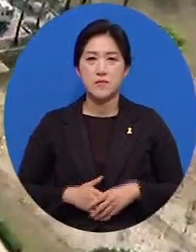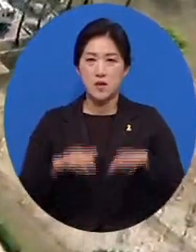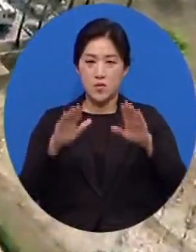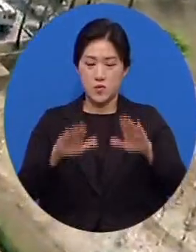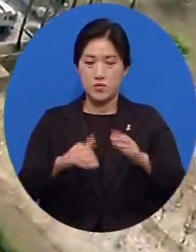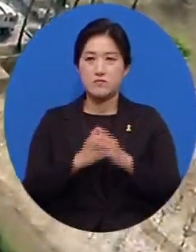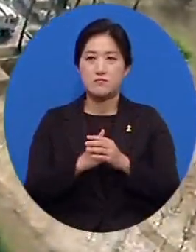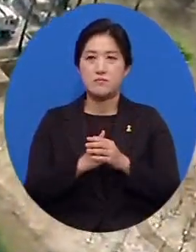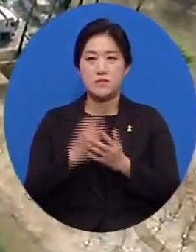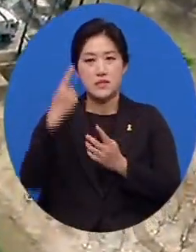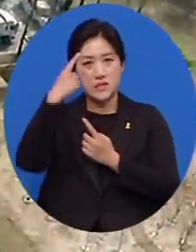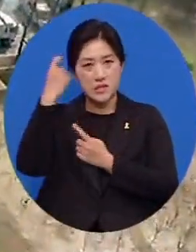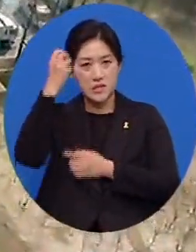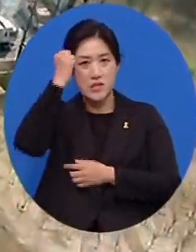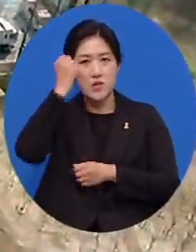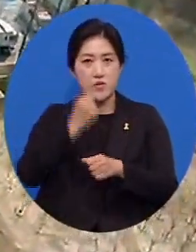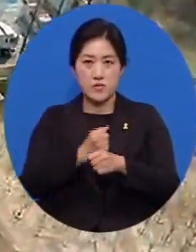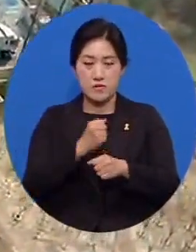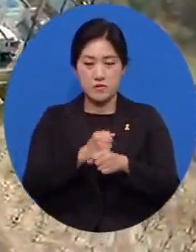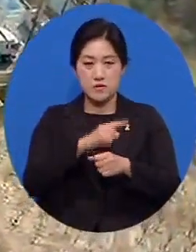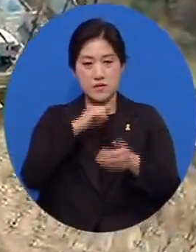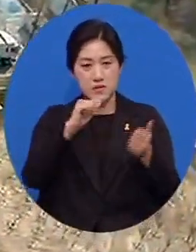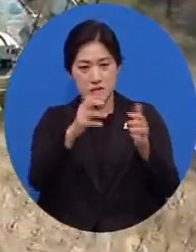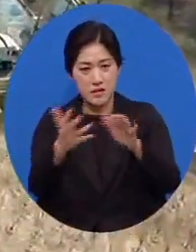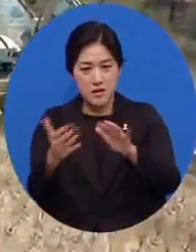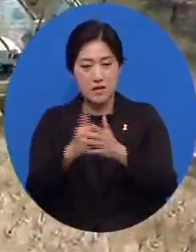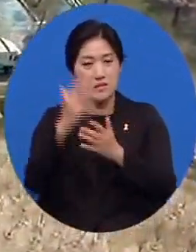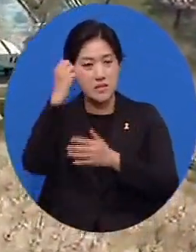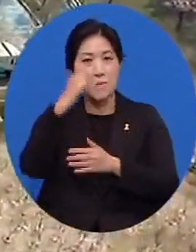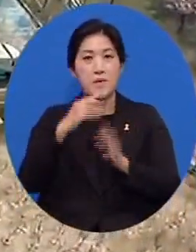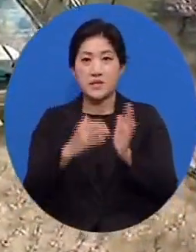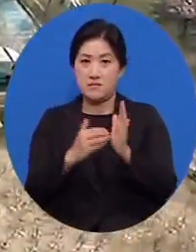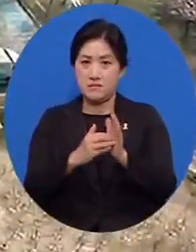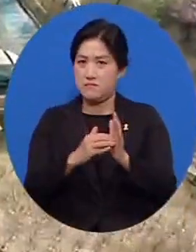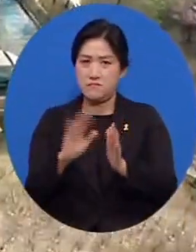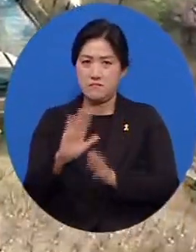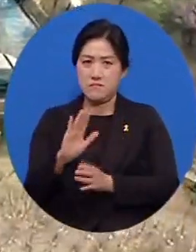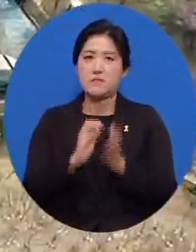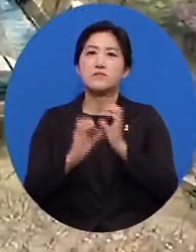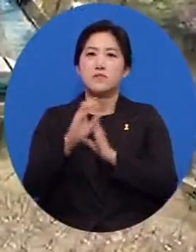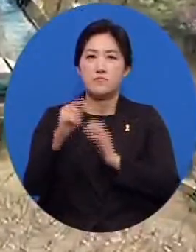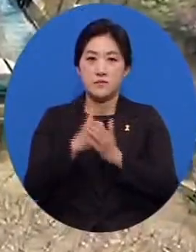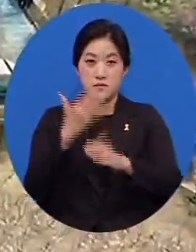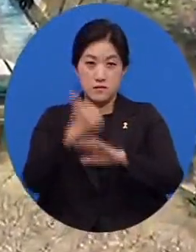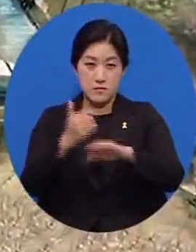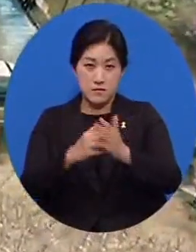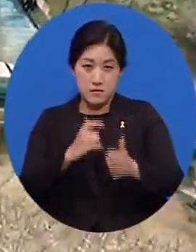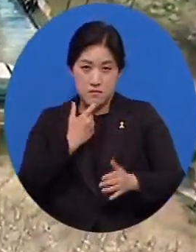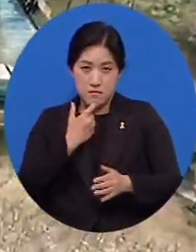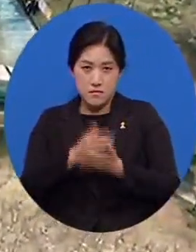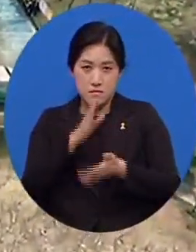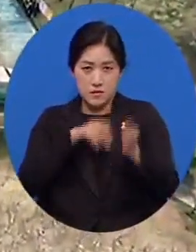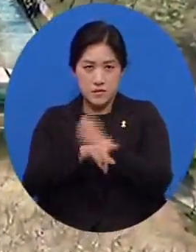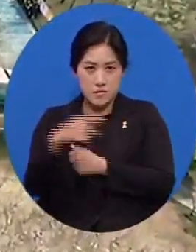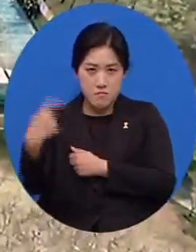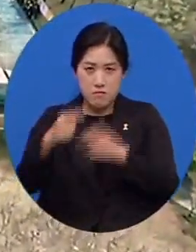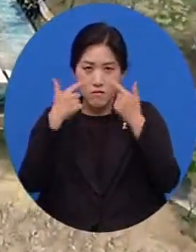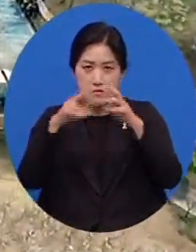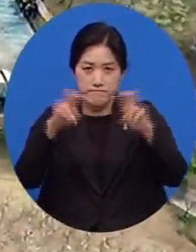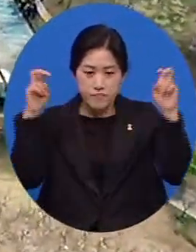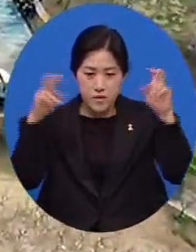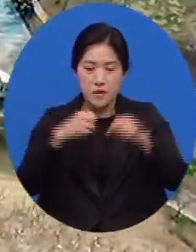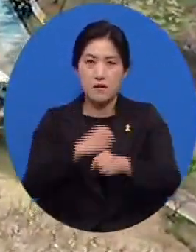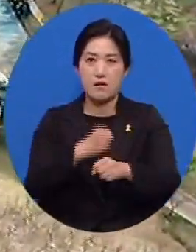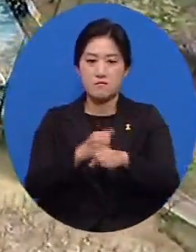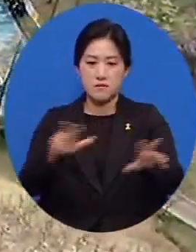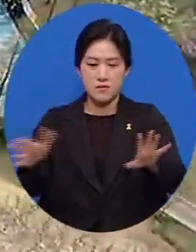오늘 자리도 이 희생된 분들을 기억하는 자리만이 아니라 끝까지 진실을 밝혀내고 이제부터